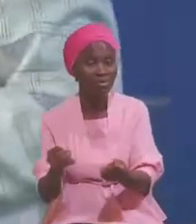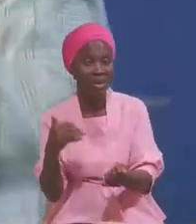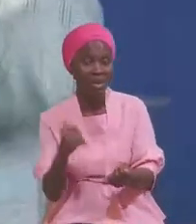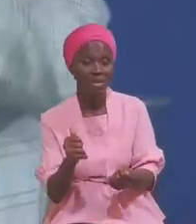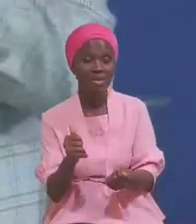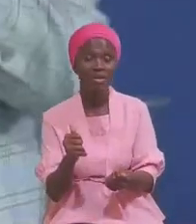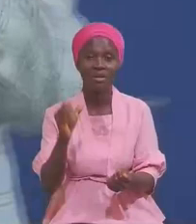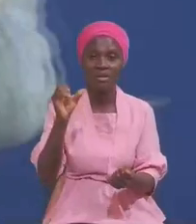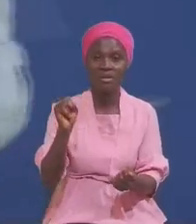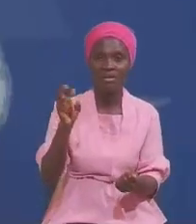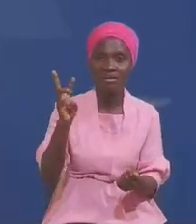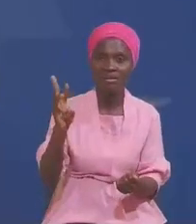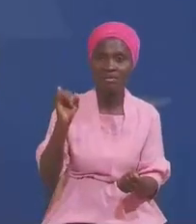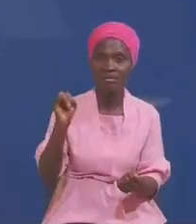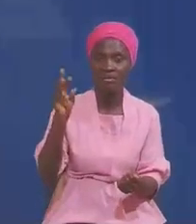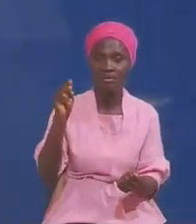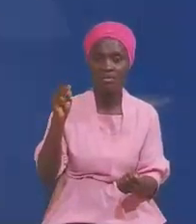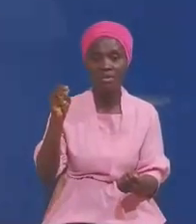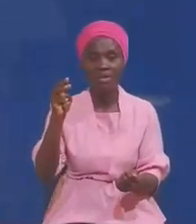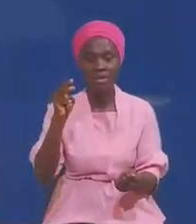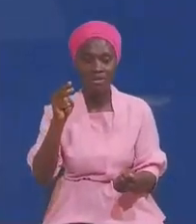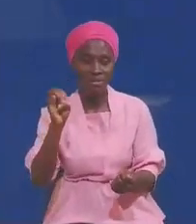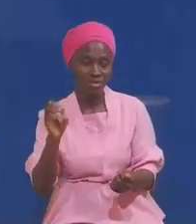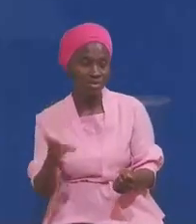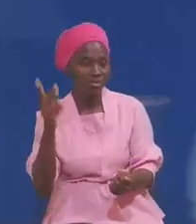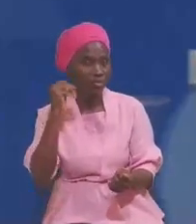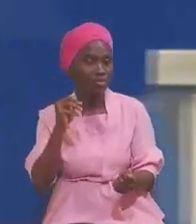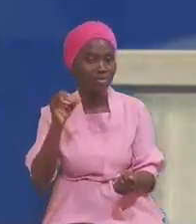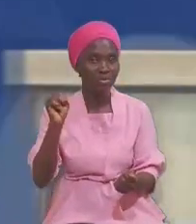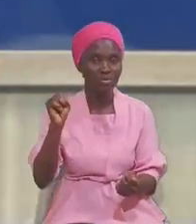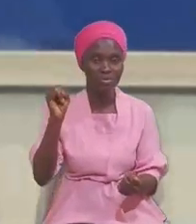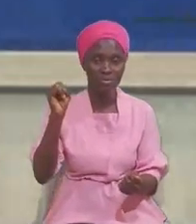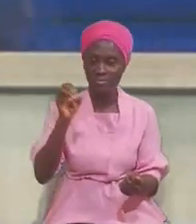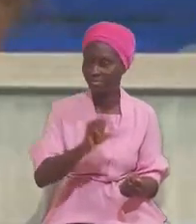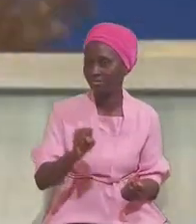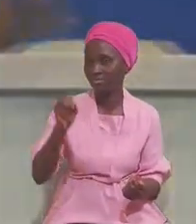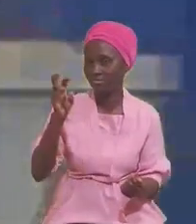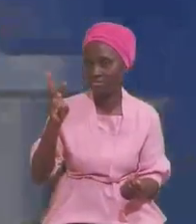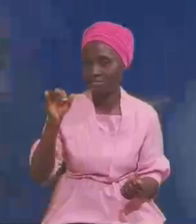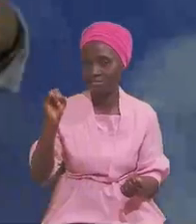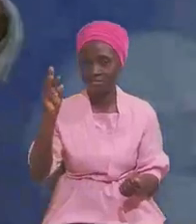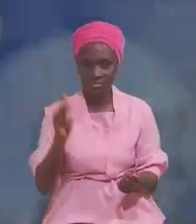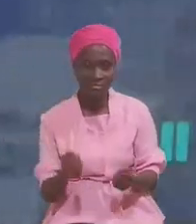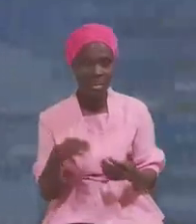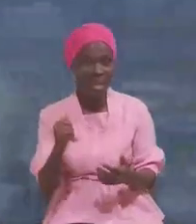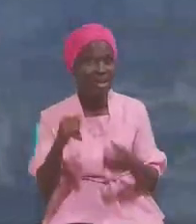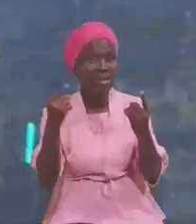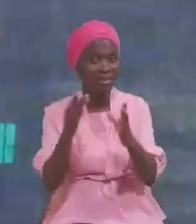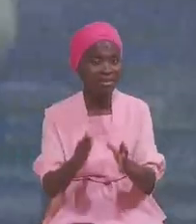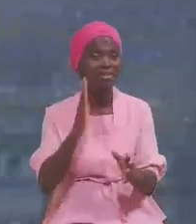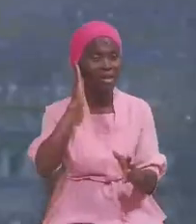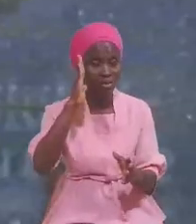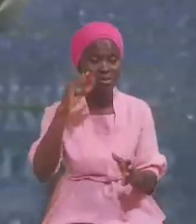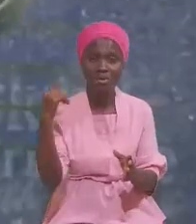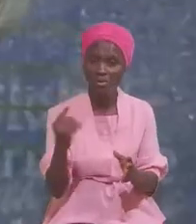ouais. Un nageur doit nager, un cultivateur doit cultiver, ouais. Un pêcheur doit pêcher. C'est